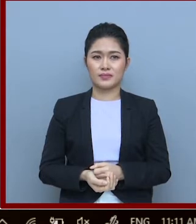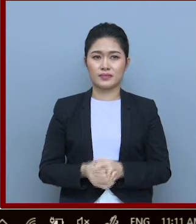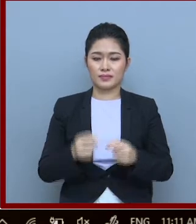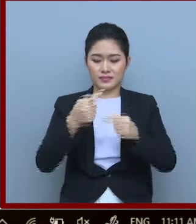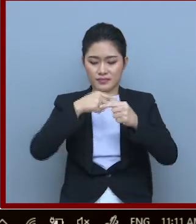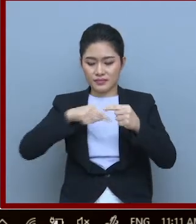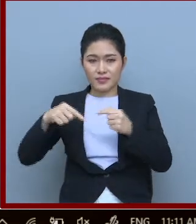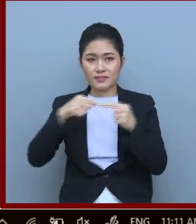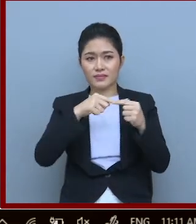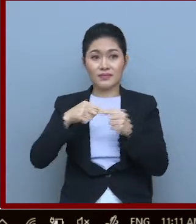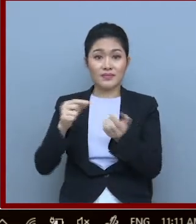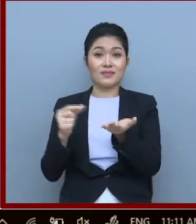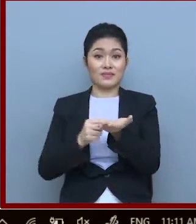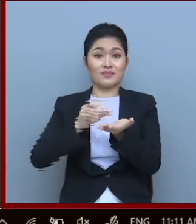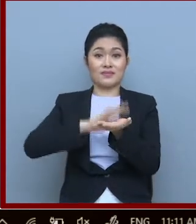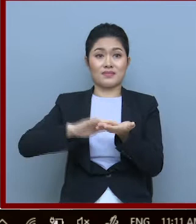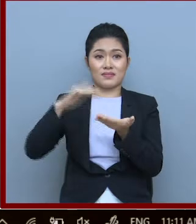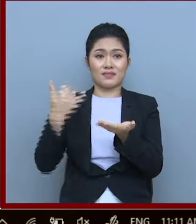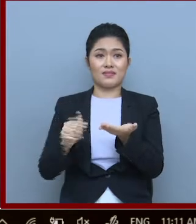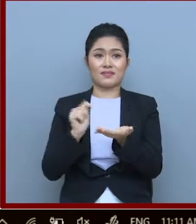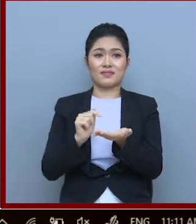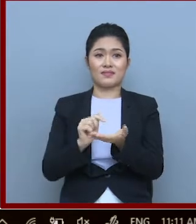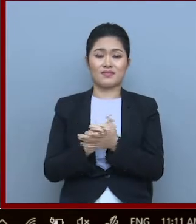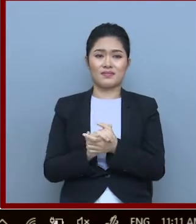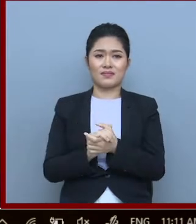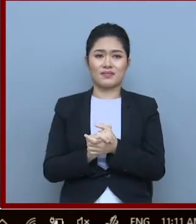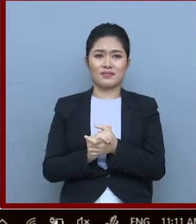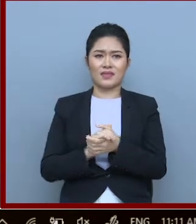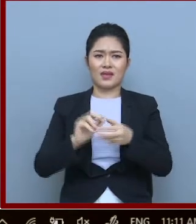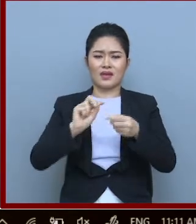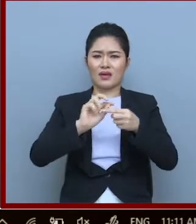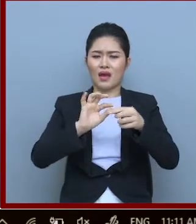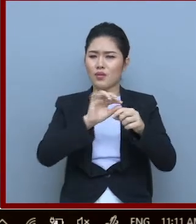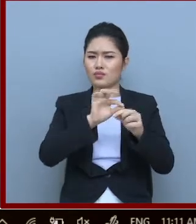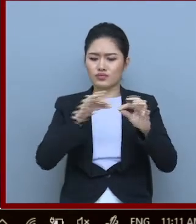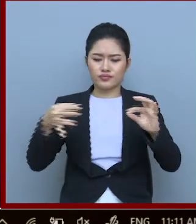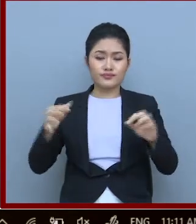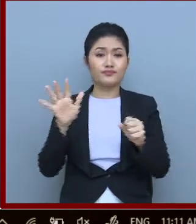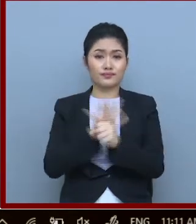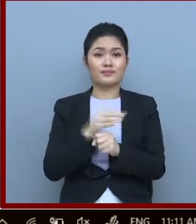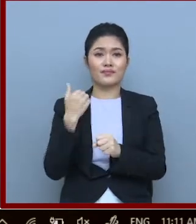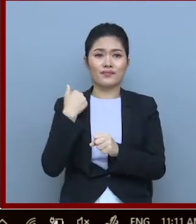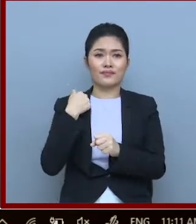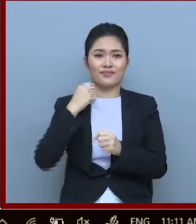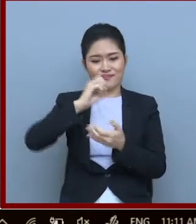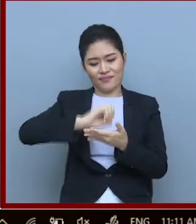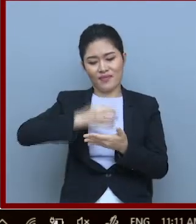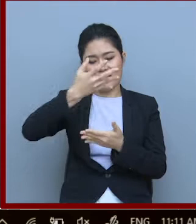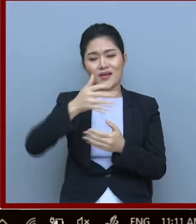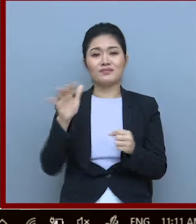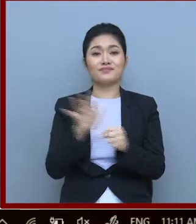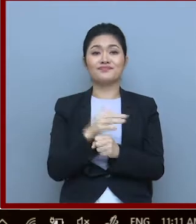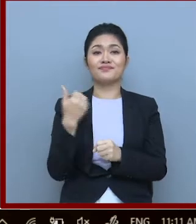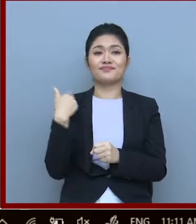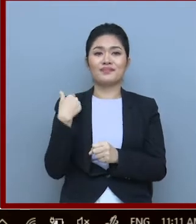เช็คก่อนว่าที่เราเสียบเข้าไปเนี่ยนะครับมีไดรเวอร์อะไรครบถ้วนไหมนะครับมันก็จะขึ้นแบบนี้ครับ Silicon Lab นะ